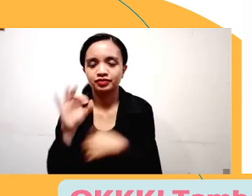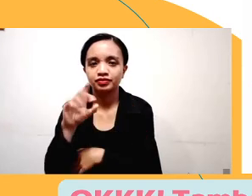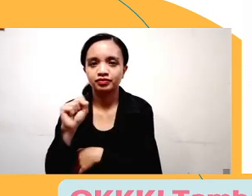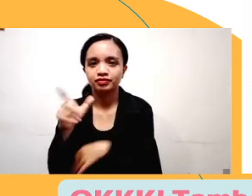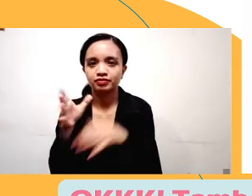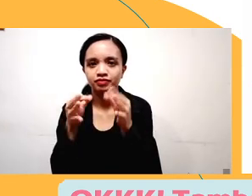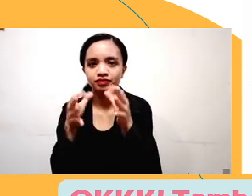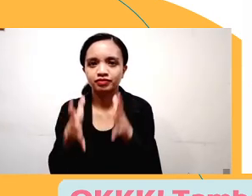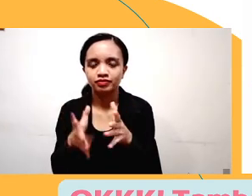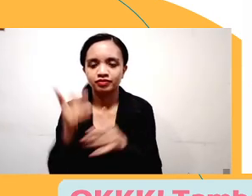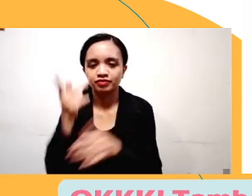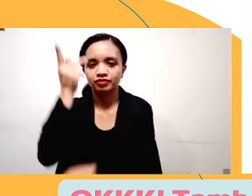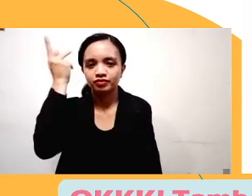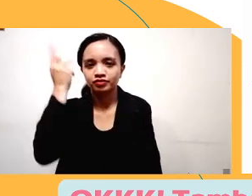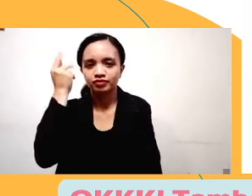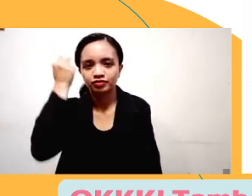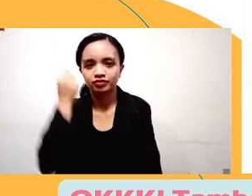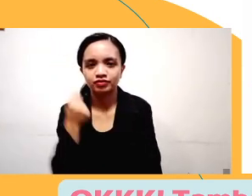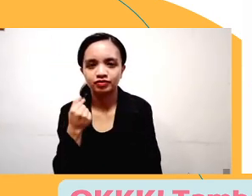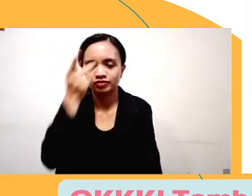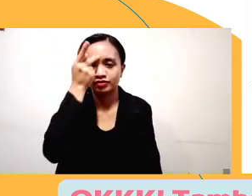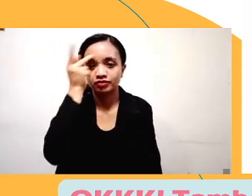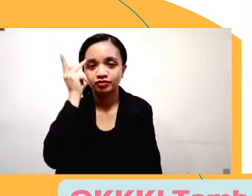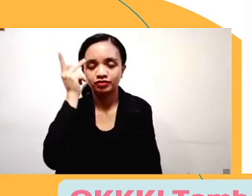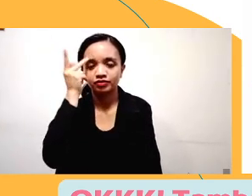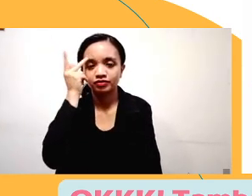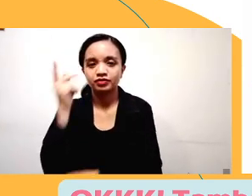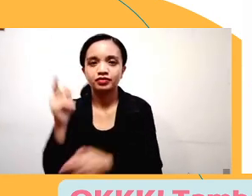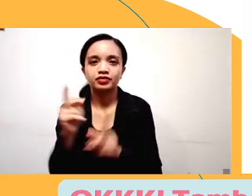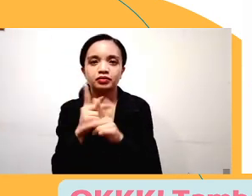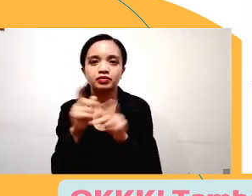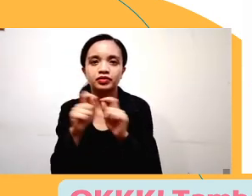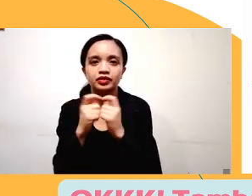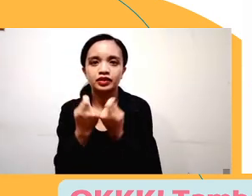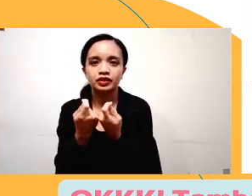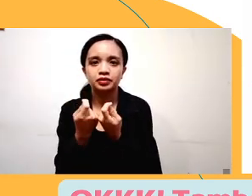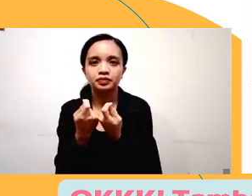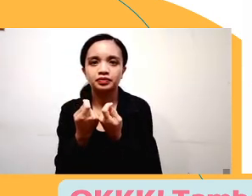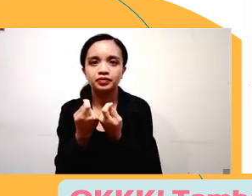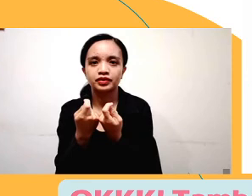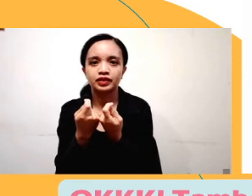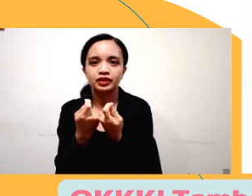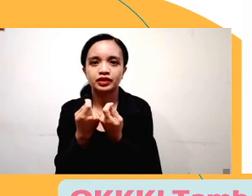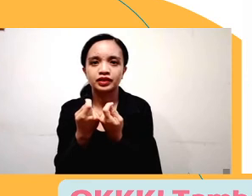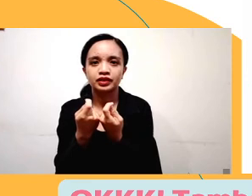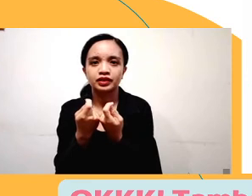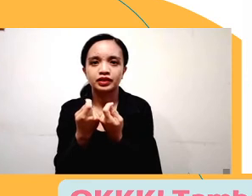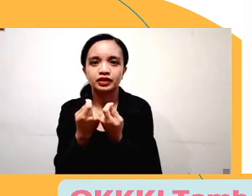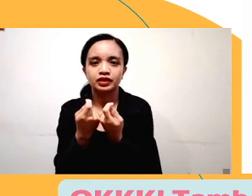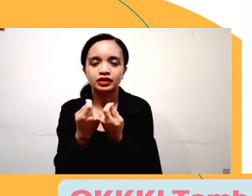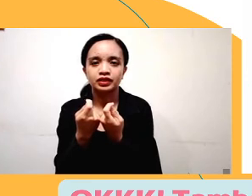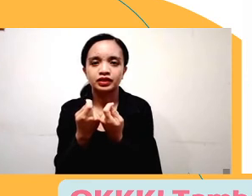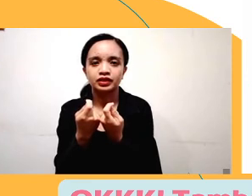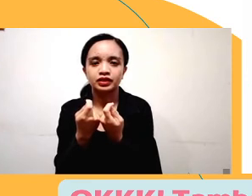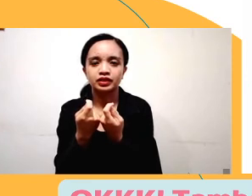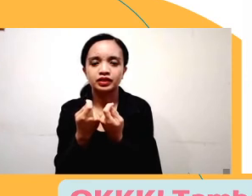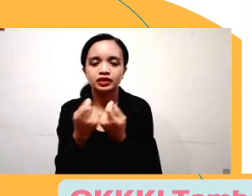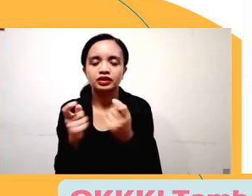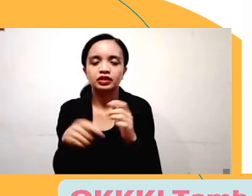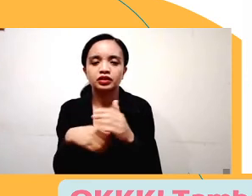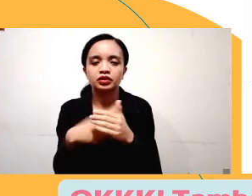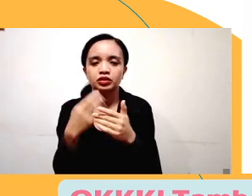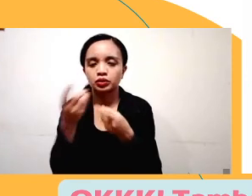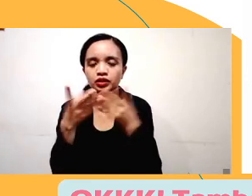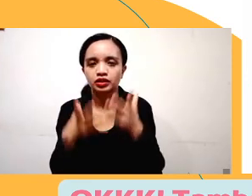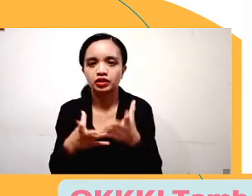Ate Casey and Ate Amy, sa ating production team, ang DRRMS na pinangunahan ni Director Ronnie Arco, sama